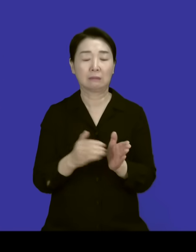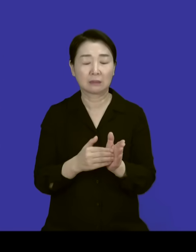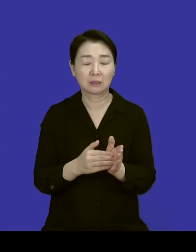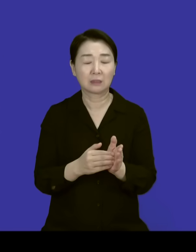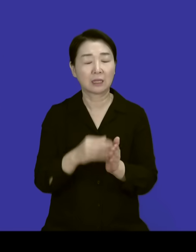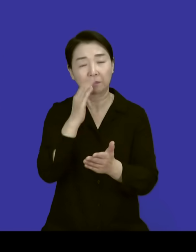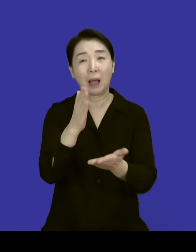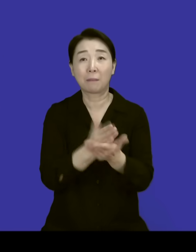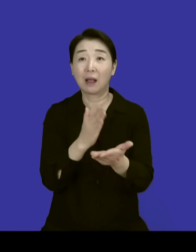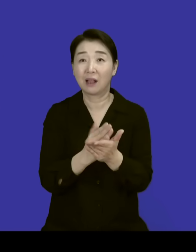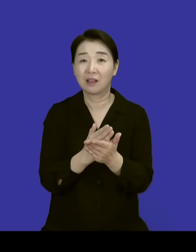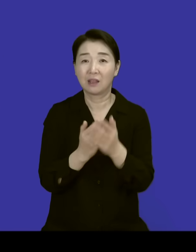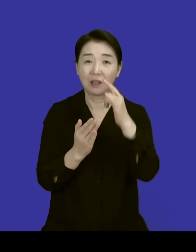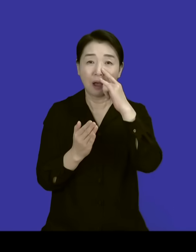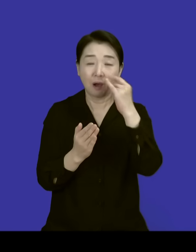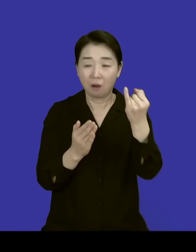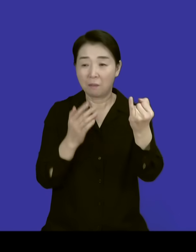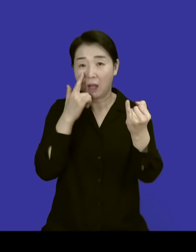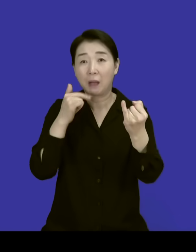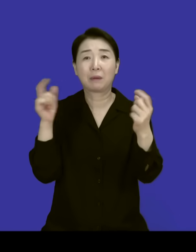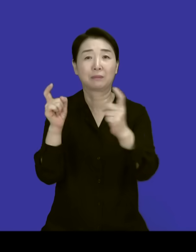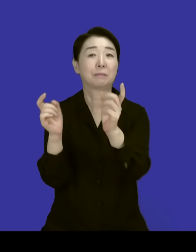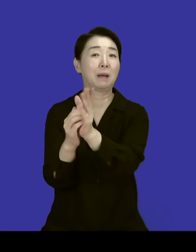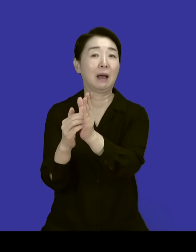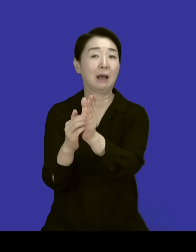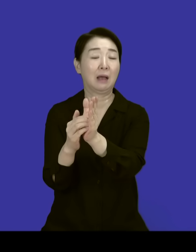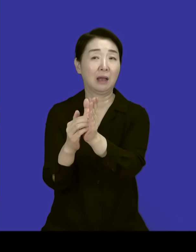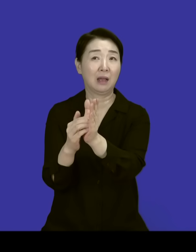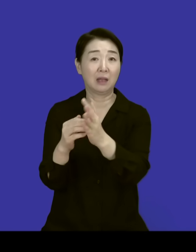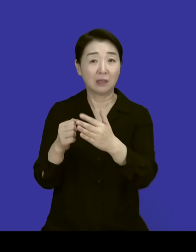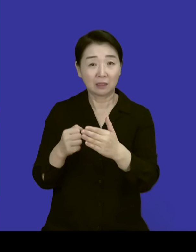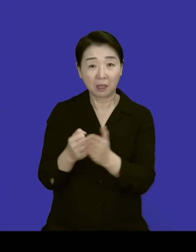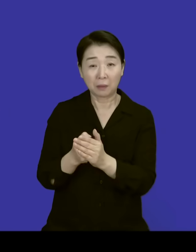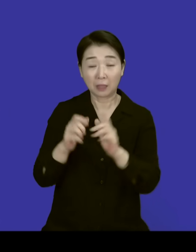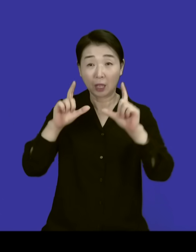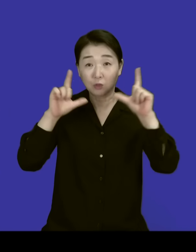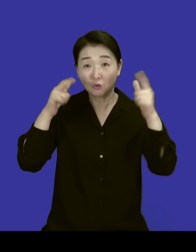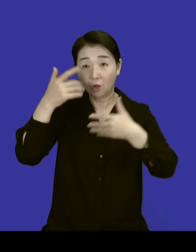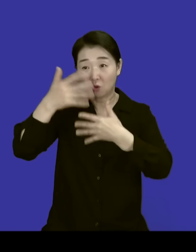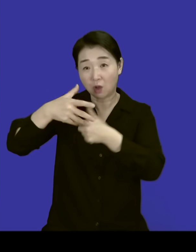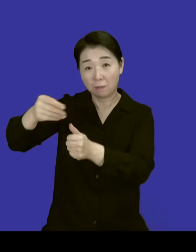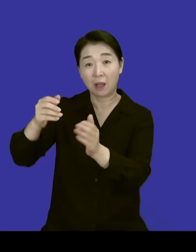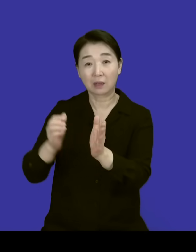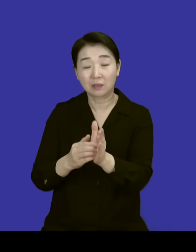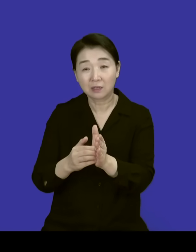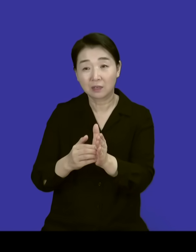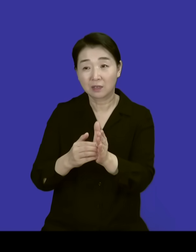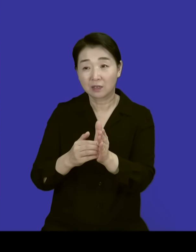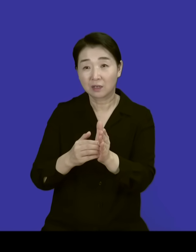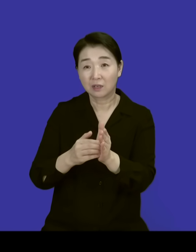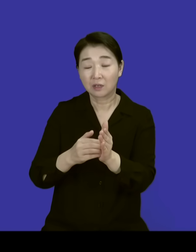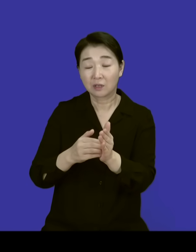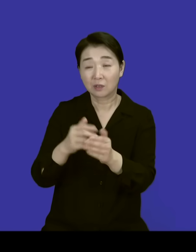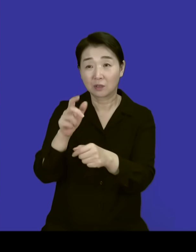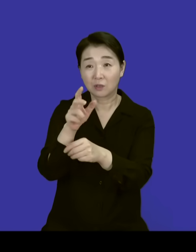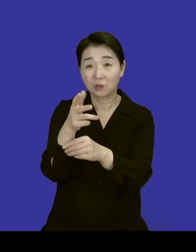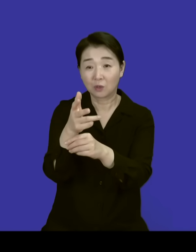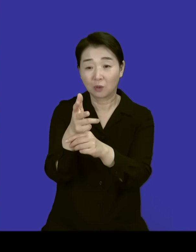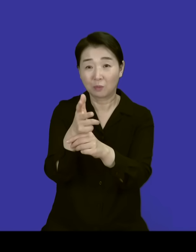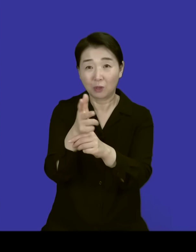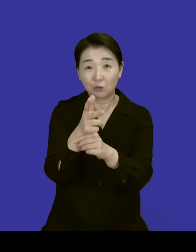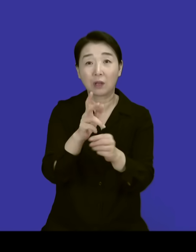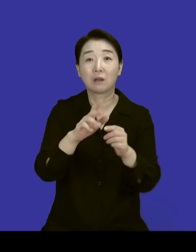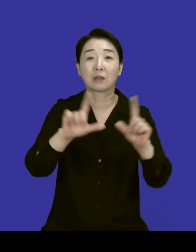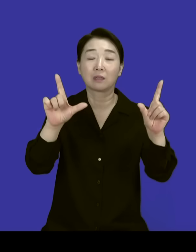저 첫 주연 영화를 캐스팅이 됐는데 그 촬영 가는 날 아버지가 어머니 거의 이제 집안이 다 풍비박살